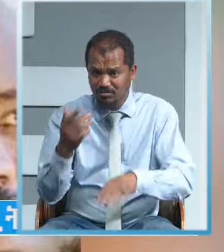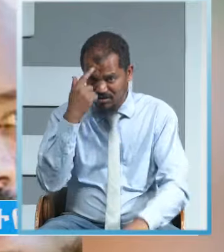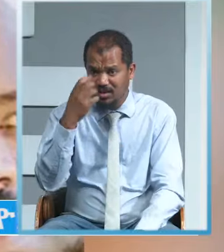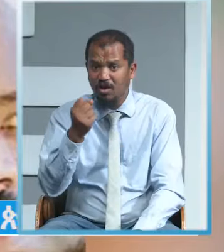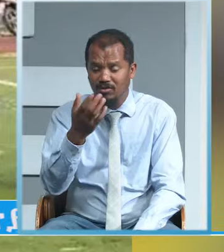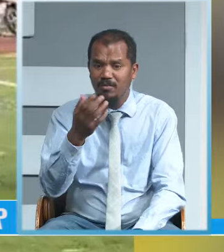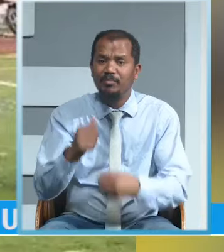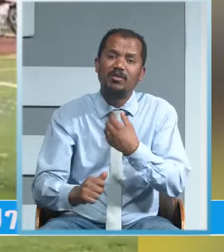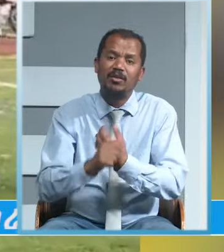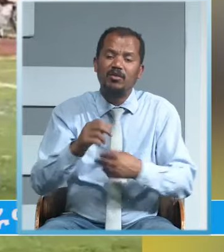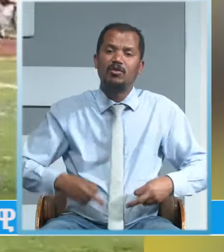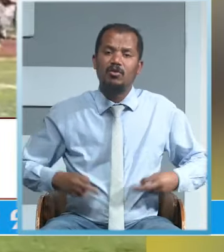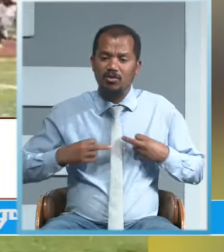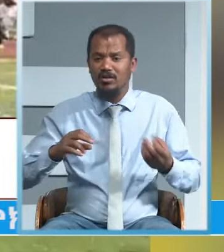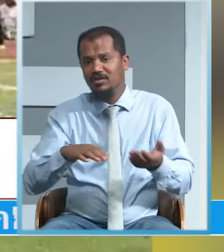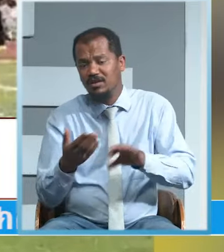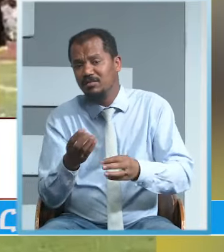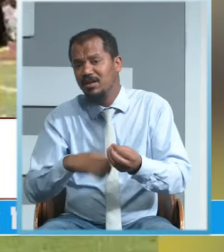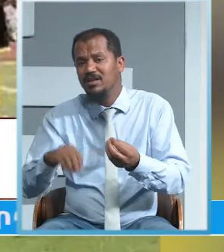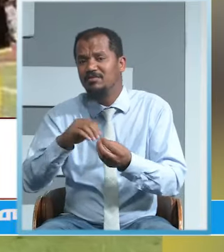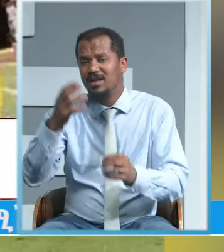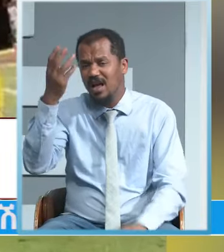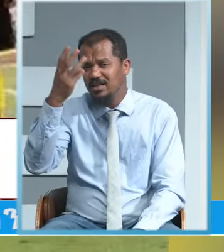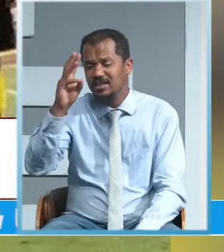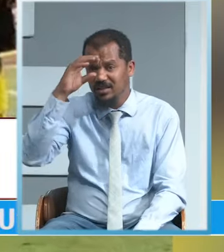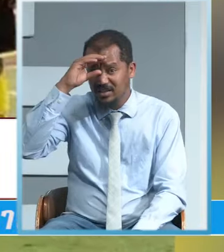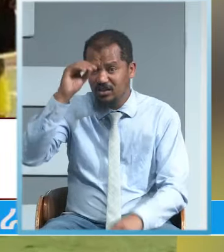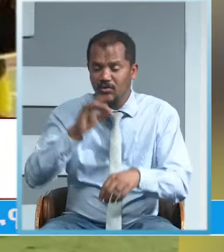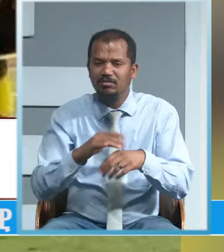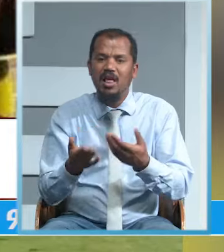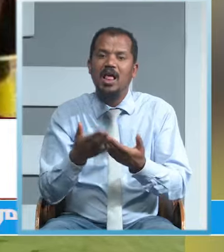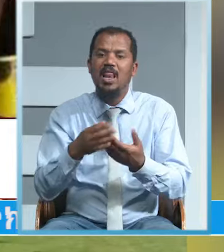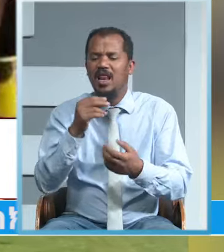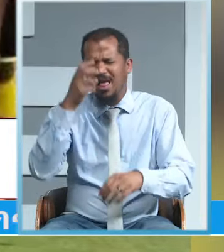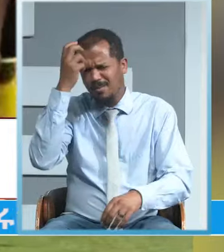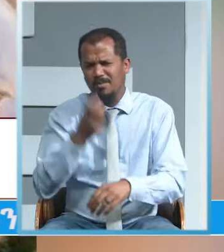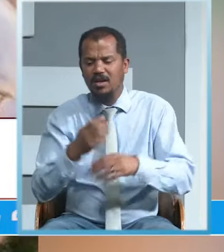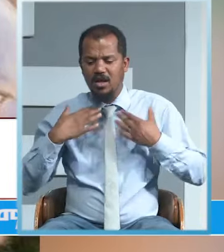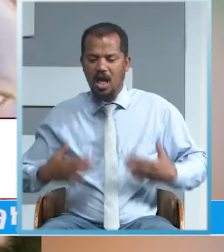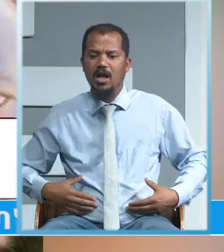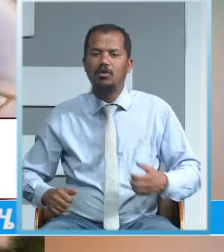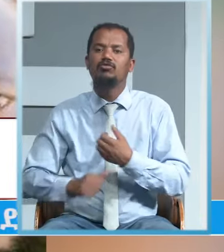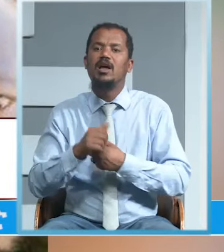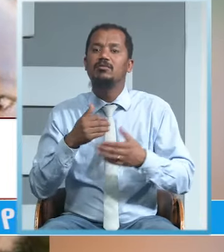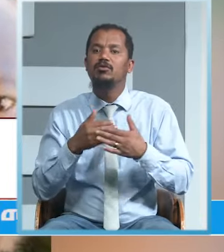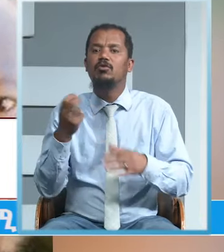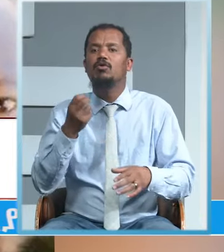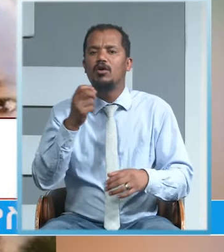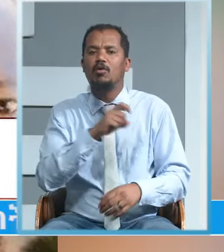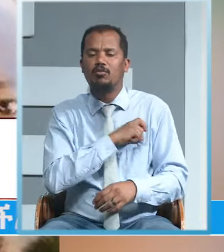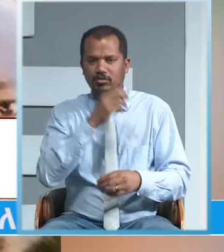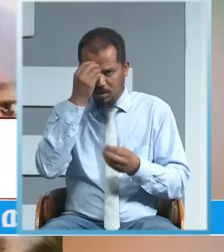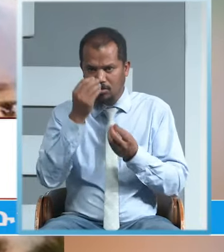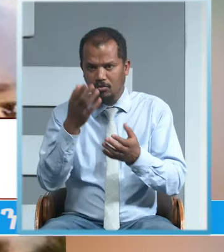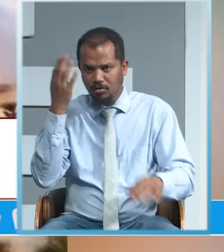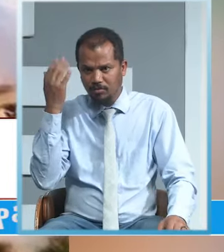ይታወሳል። በአደጋው ህይወታቸውን ካጡ በተጨማሪ 16 ሰዎች ላይ ቀላልና ከባድ የአካል ጉዳት መድረሱን የወረዳው ፖሊስ አስታውቆ